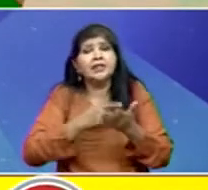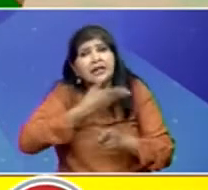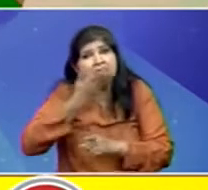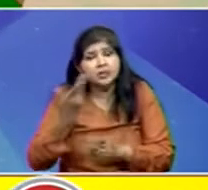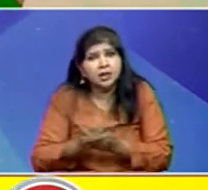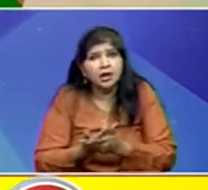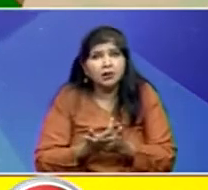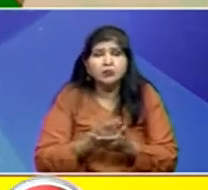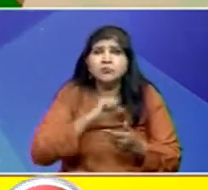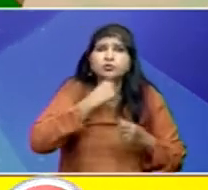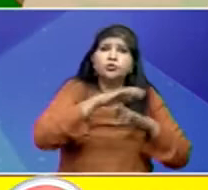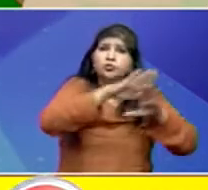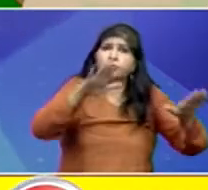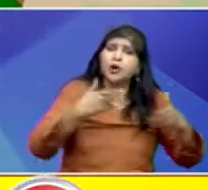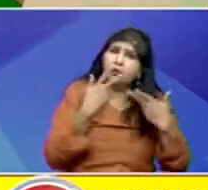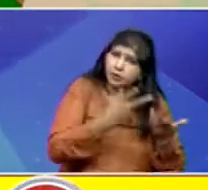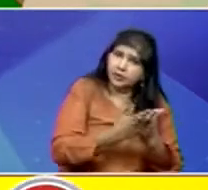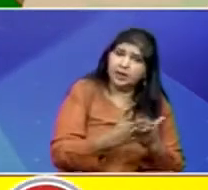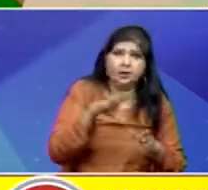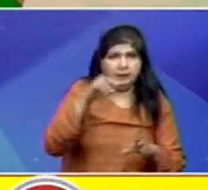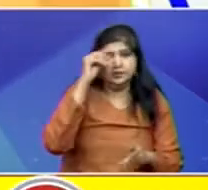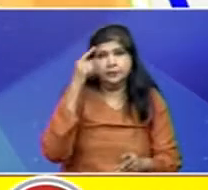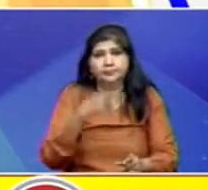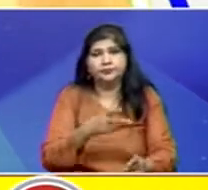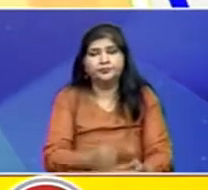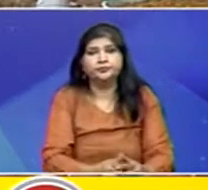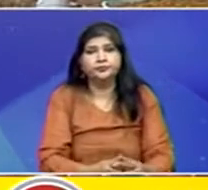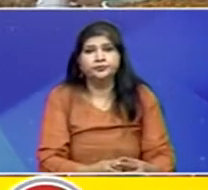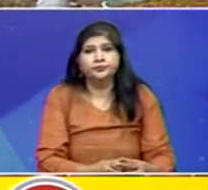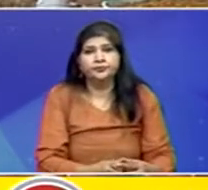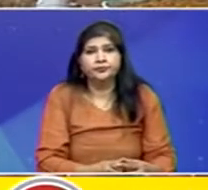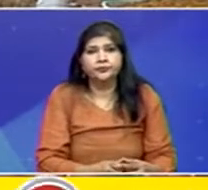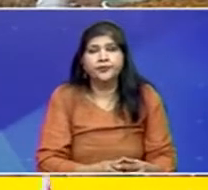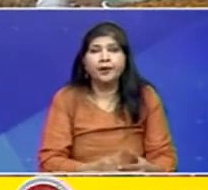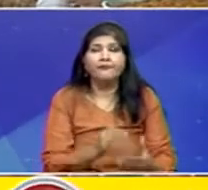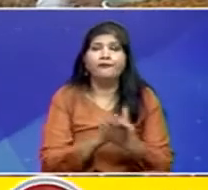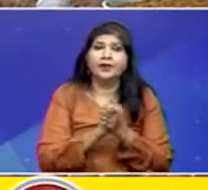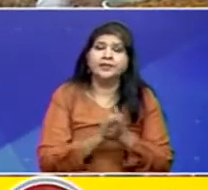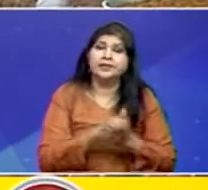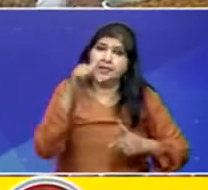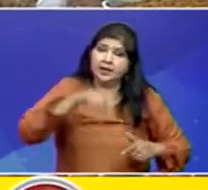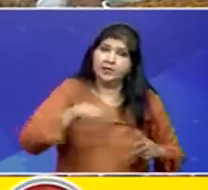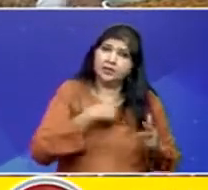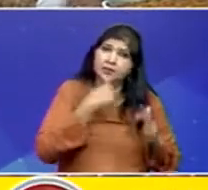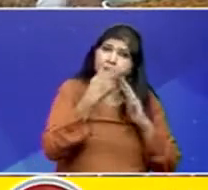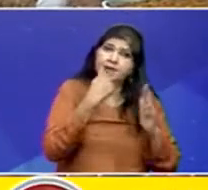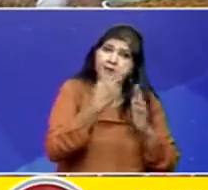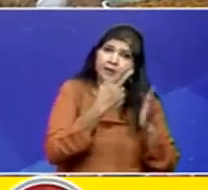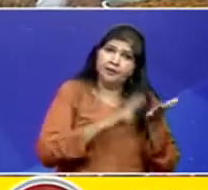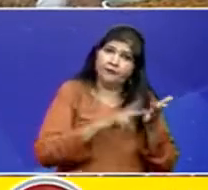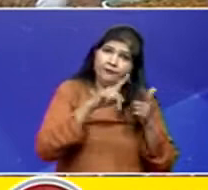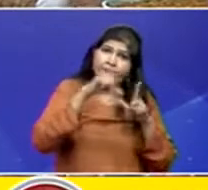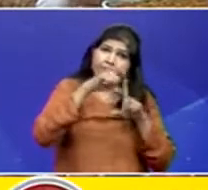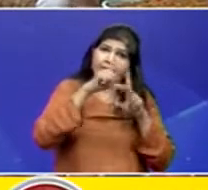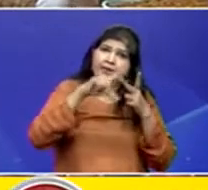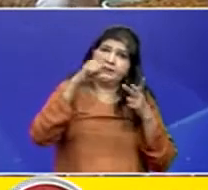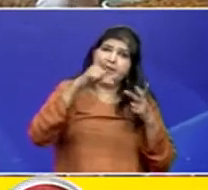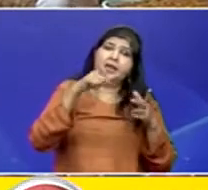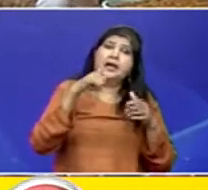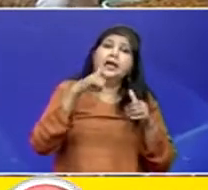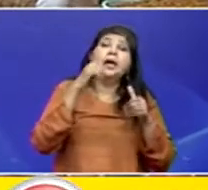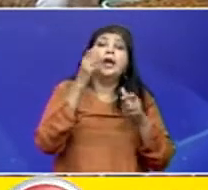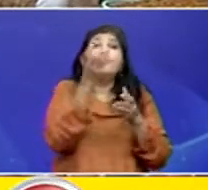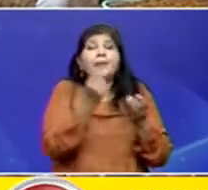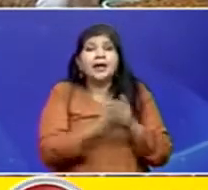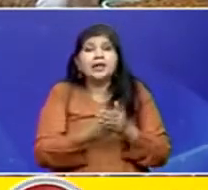कई युवाओं के वीडियो भी आपने देखे होंगे, साथिवाज मन की बात में वैदिक गणित सिखाने वाले एक